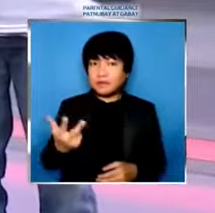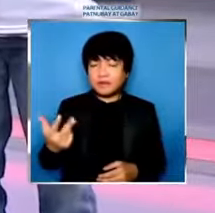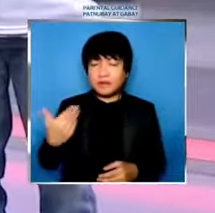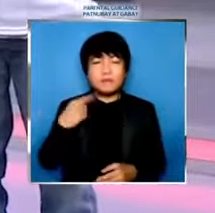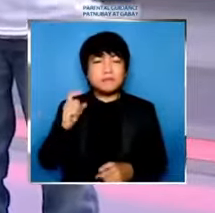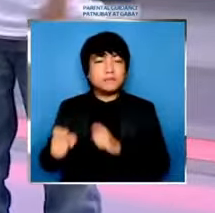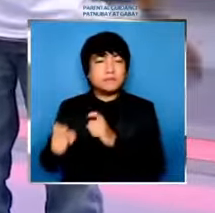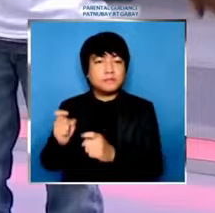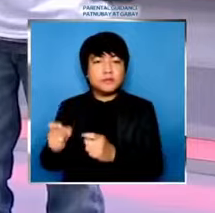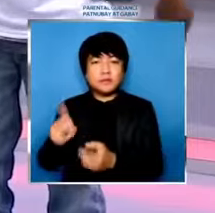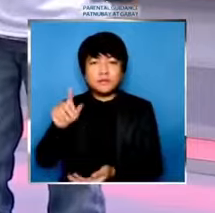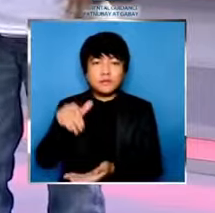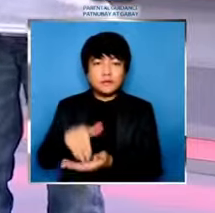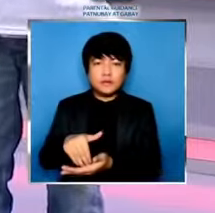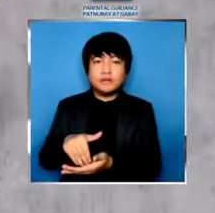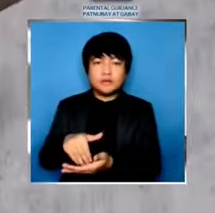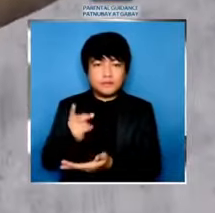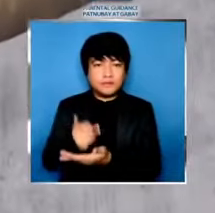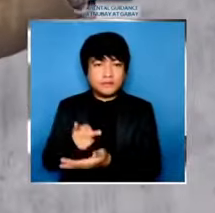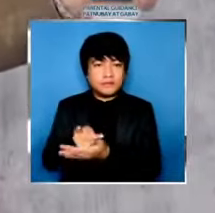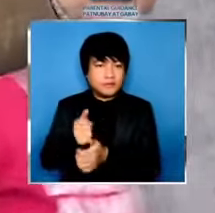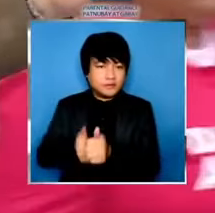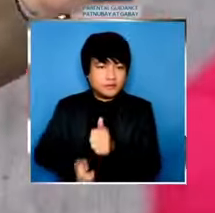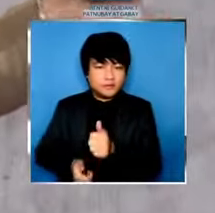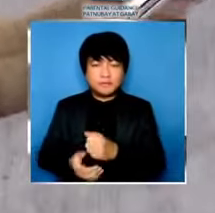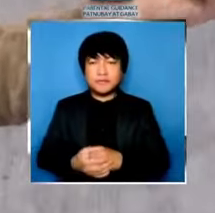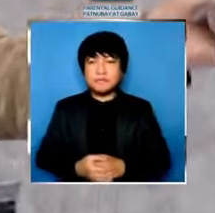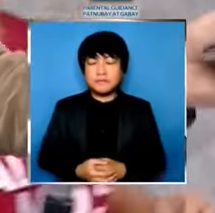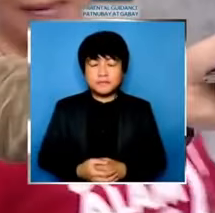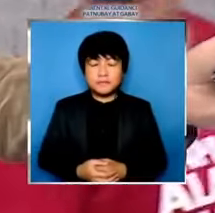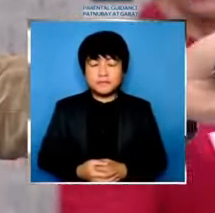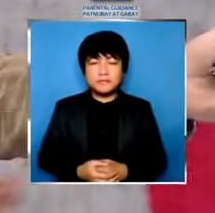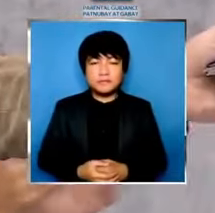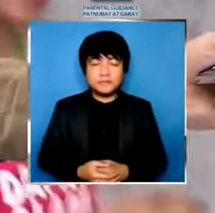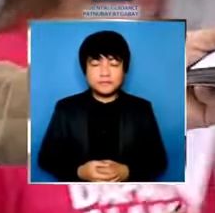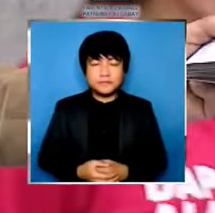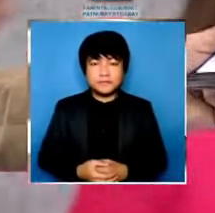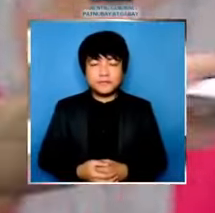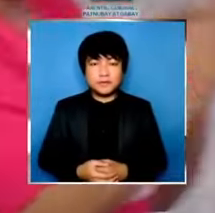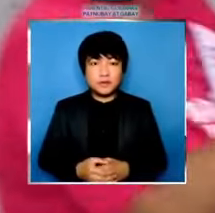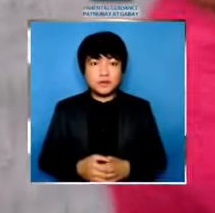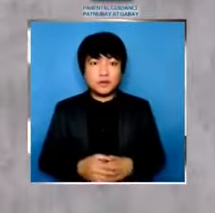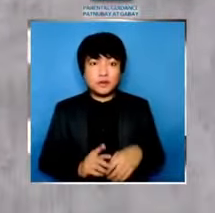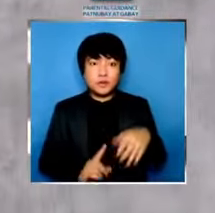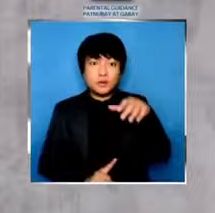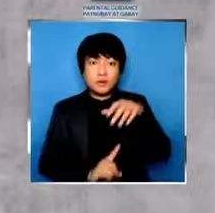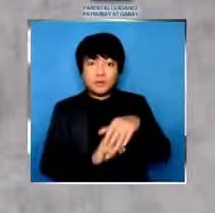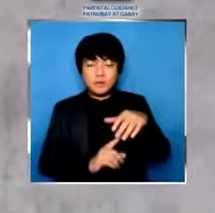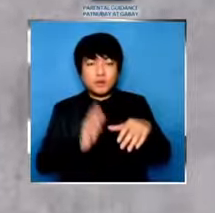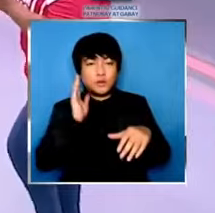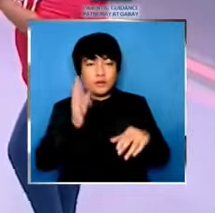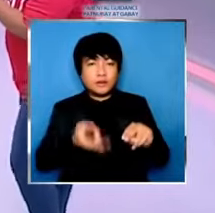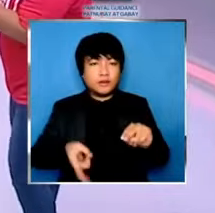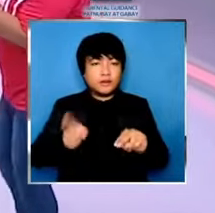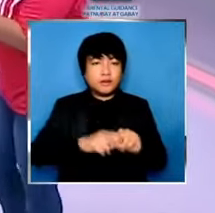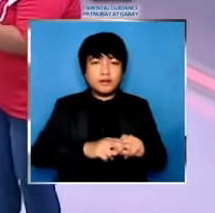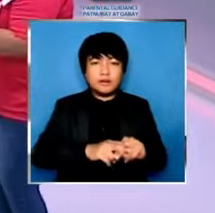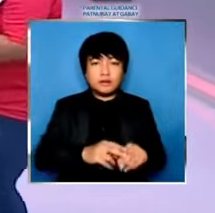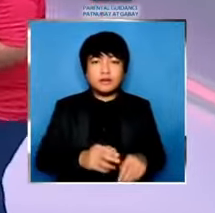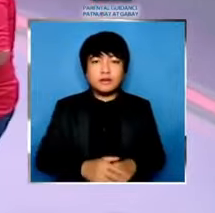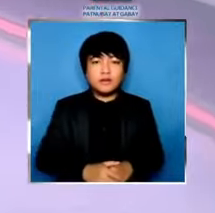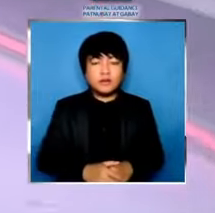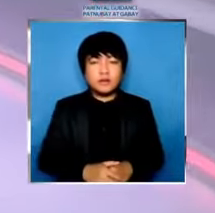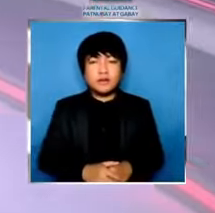tigo 1,000 pesos. Sa jackpot round, may chance pa kayong manalo ng 10,000 pesos. Padamihan pa rin